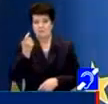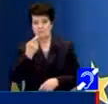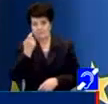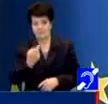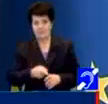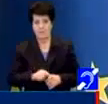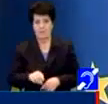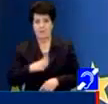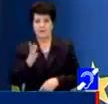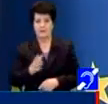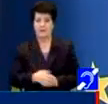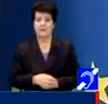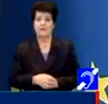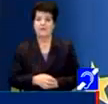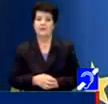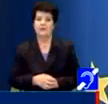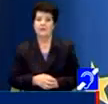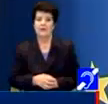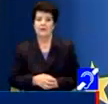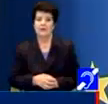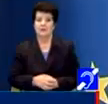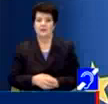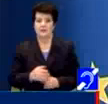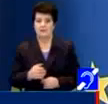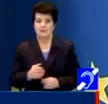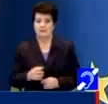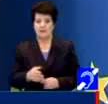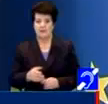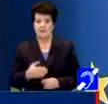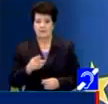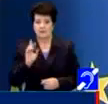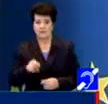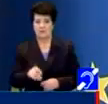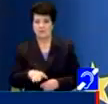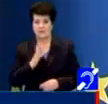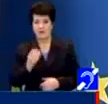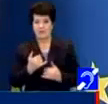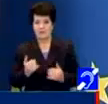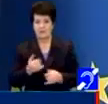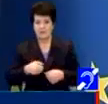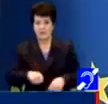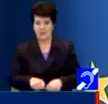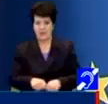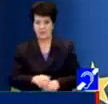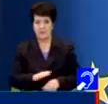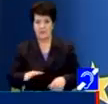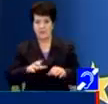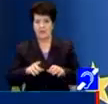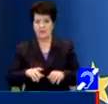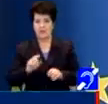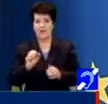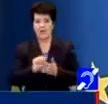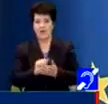de ebrietate, respectiv acest raport va servi drept temei legal de calificare